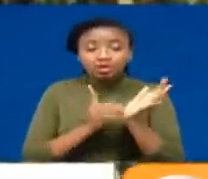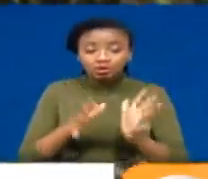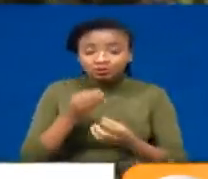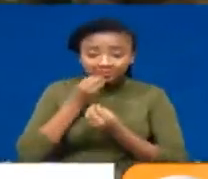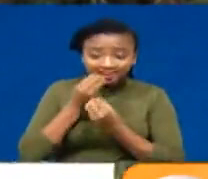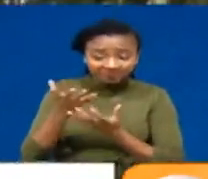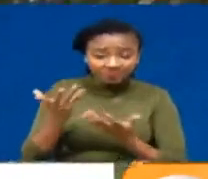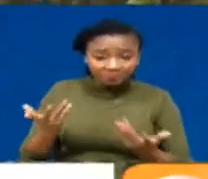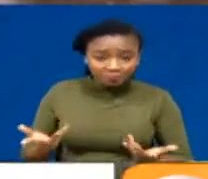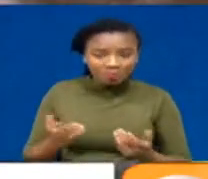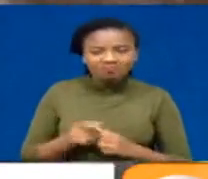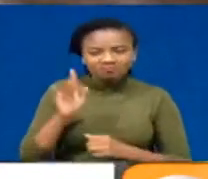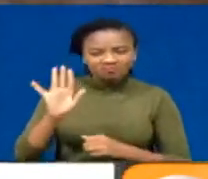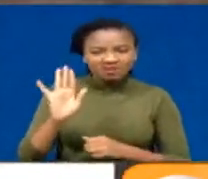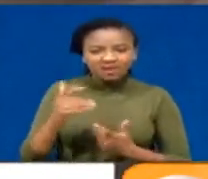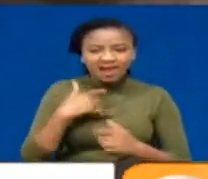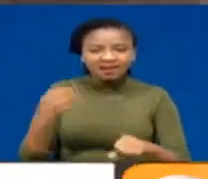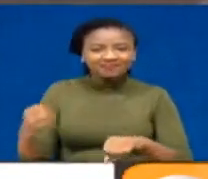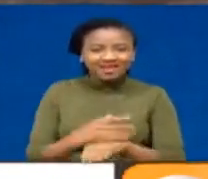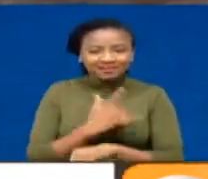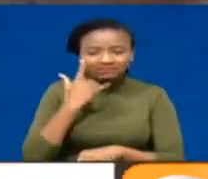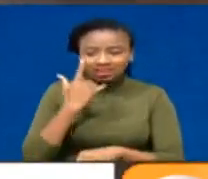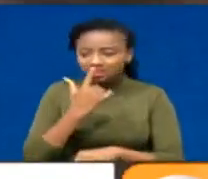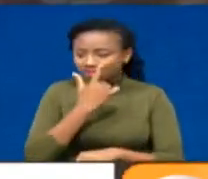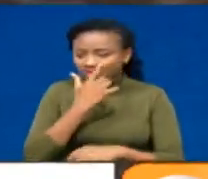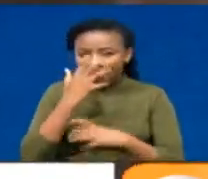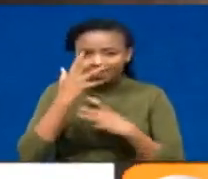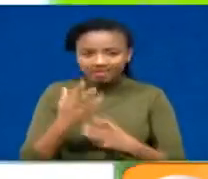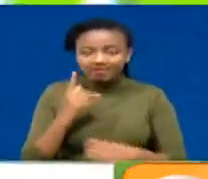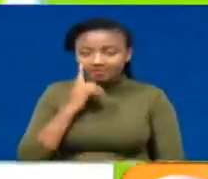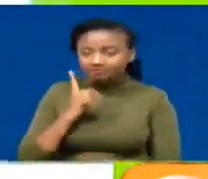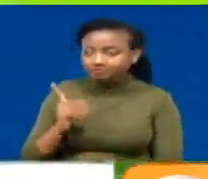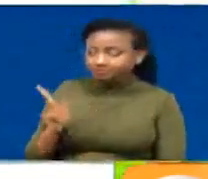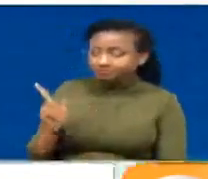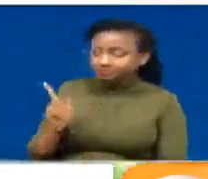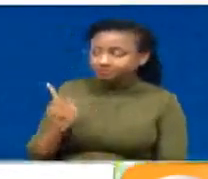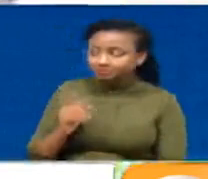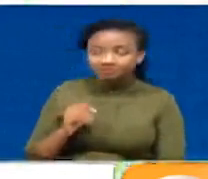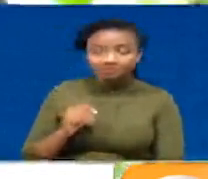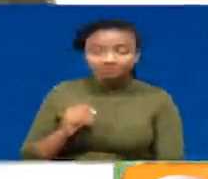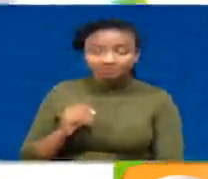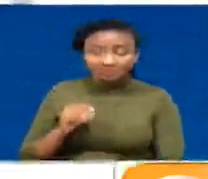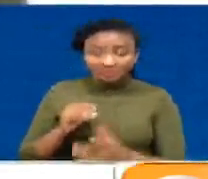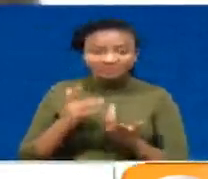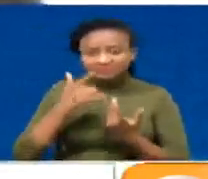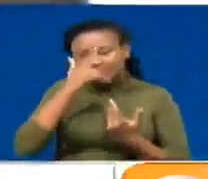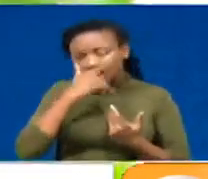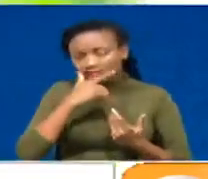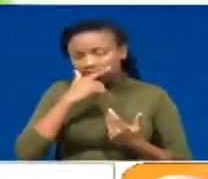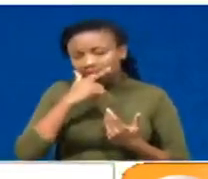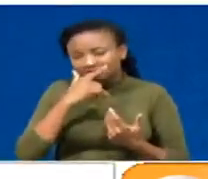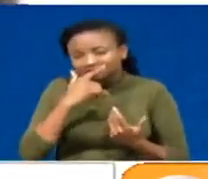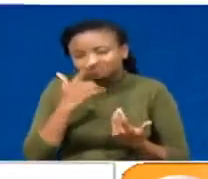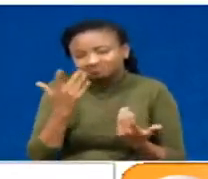kuwa alikuwa na aina ya saratani ya macho iliyomwathiri vibaya. Kulingana na Kemboi, ulemavu wa macho sio